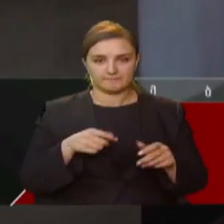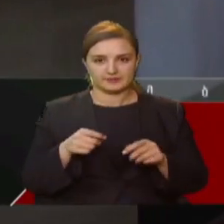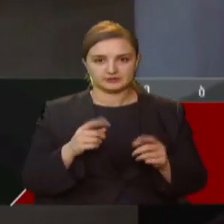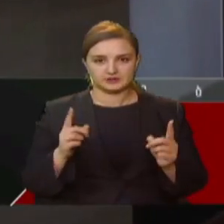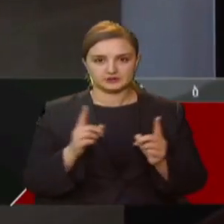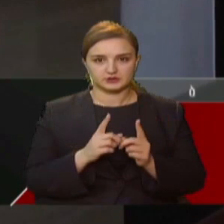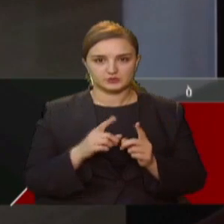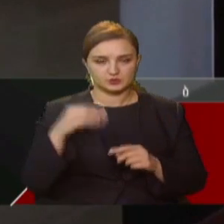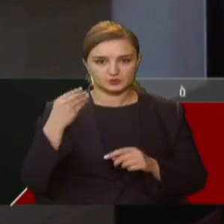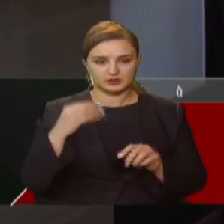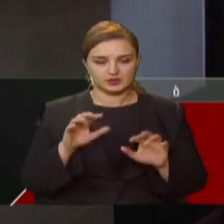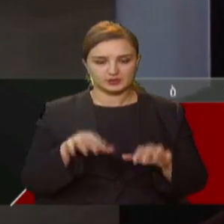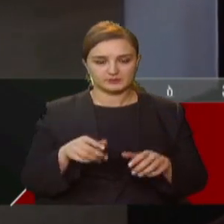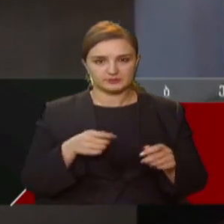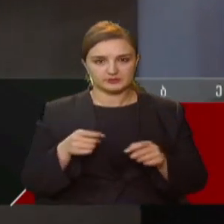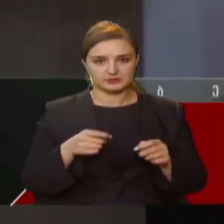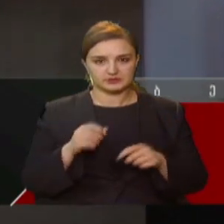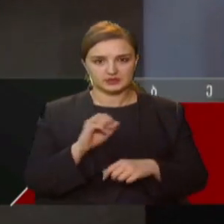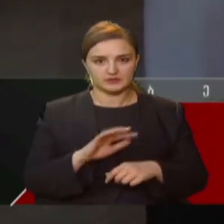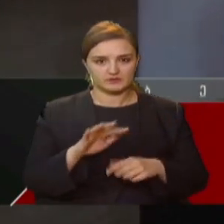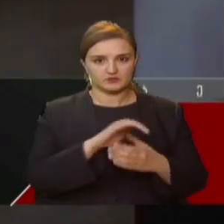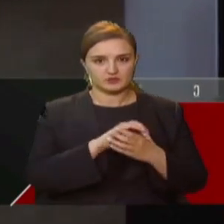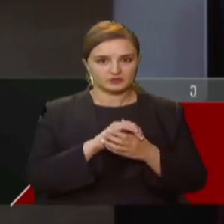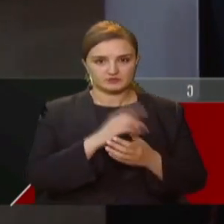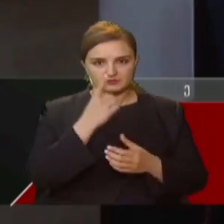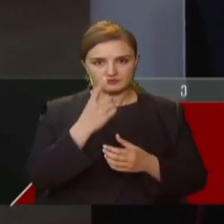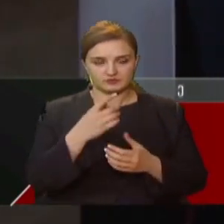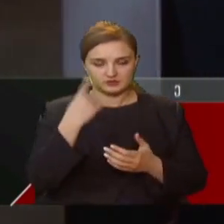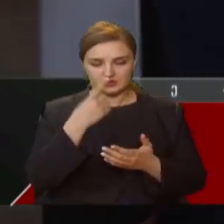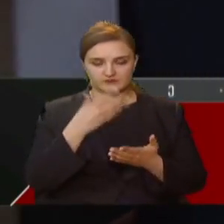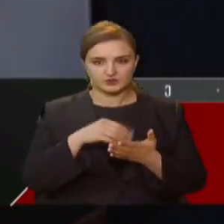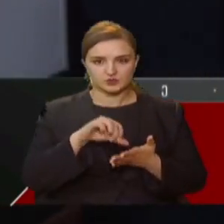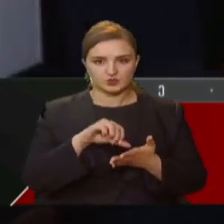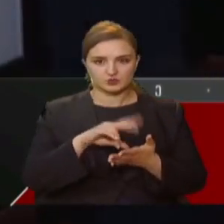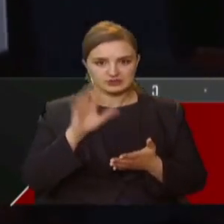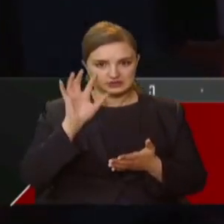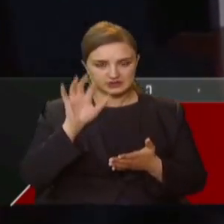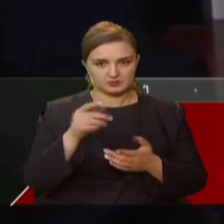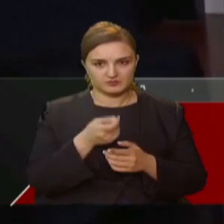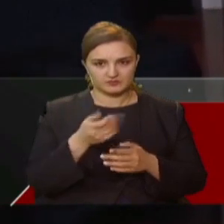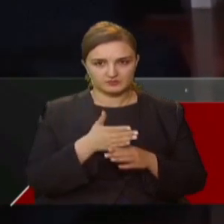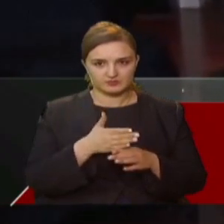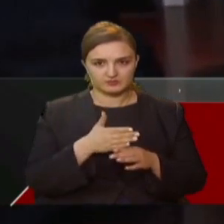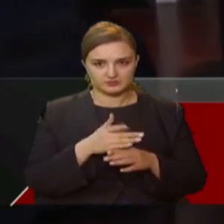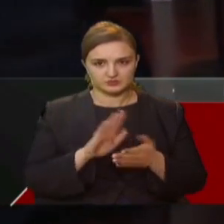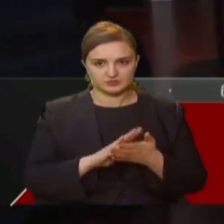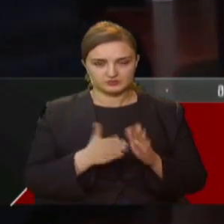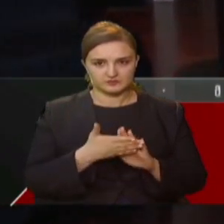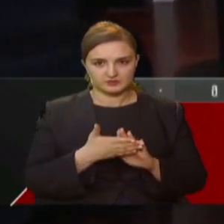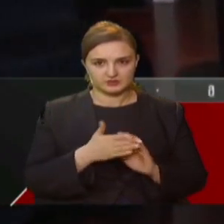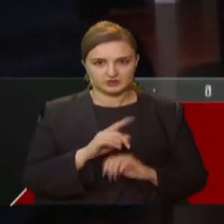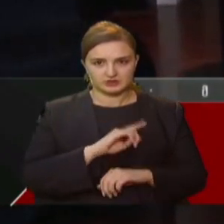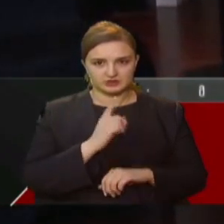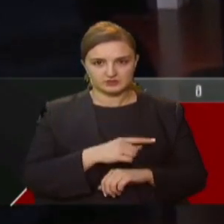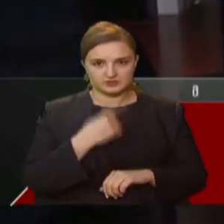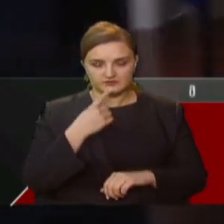Მაკრონთან შეხვედრაზე თურქეთის პრეზიდენტმა ევროკავშირს მოუწოდა თავისი როლი ითამაშოს სტამბოლის მარცვლეულის შეთანხმების გახანგრძლივებაში. ერდოღანმა